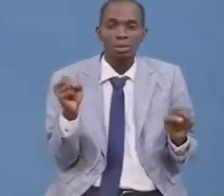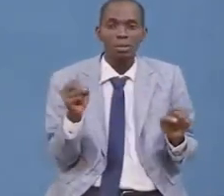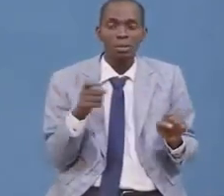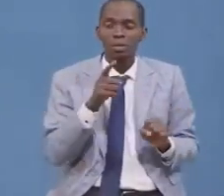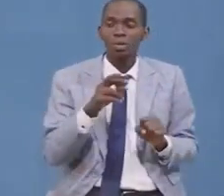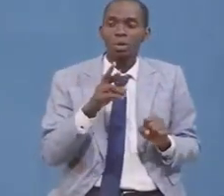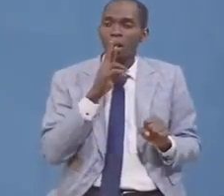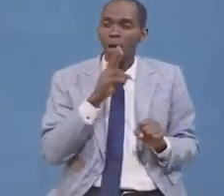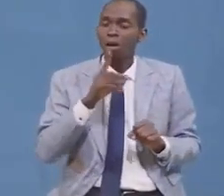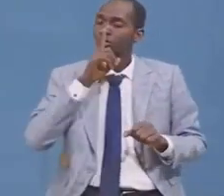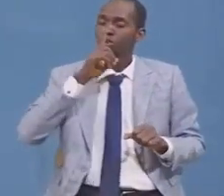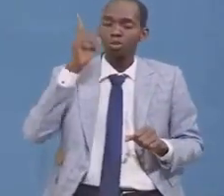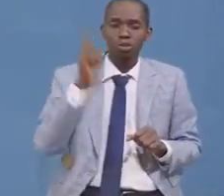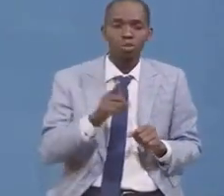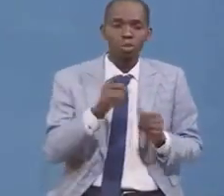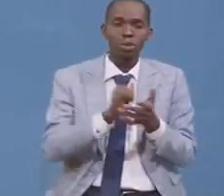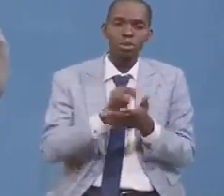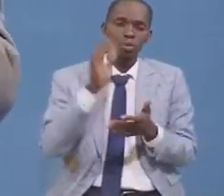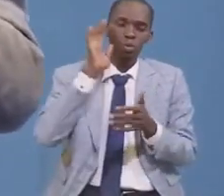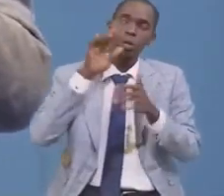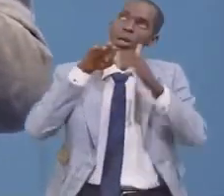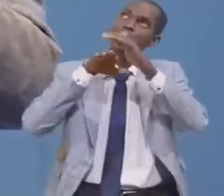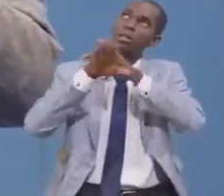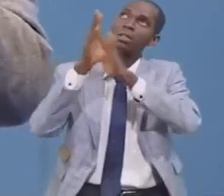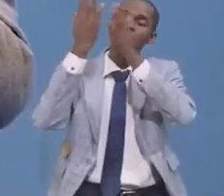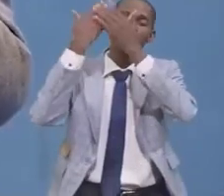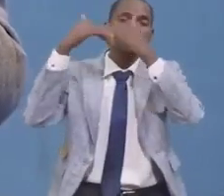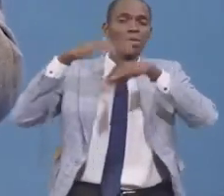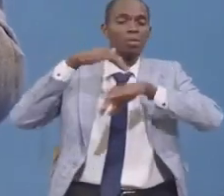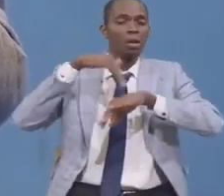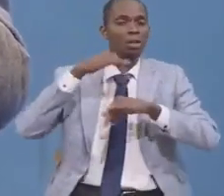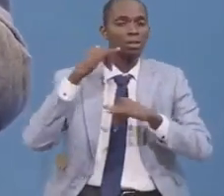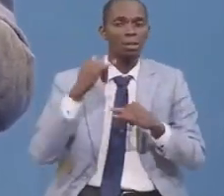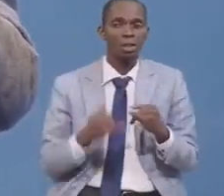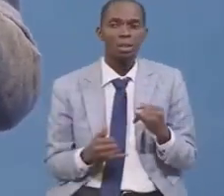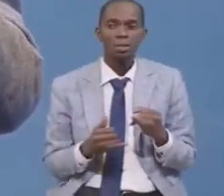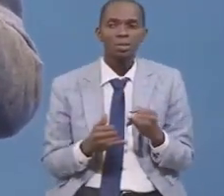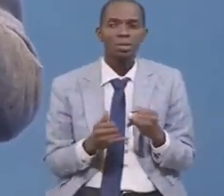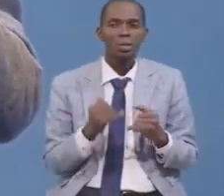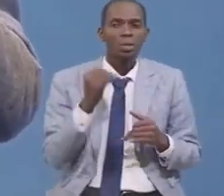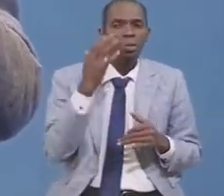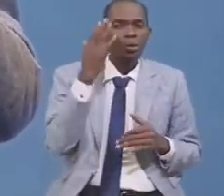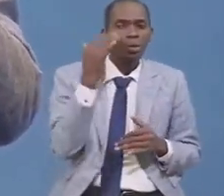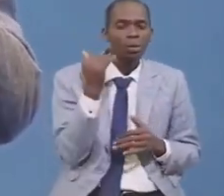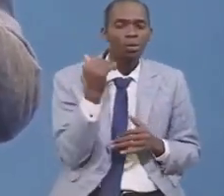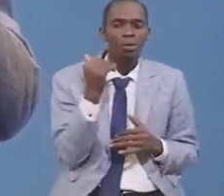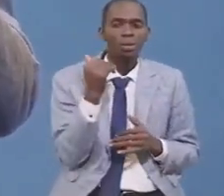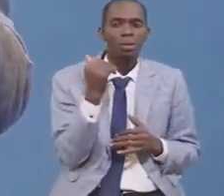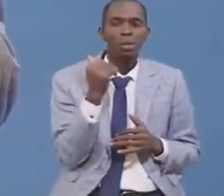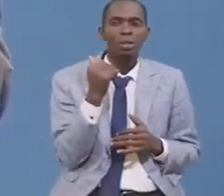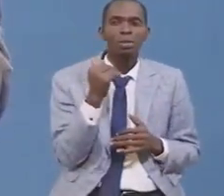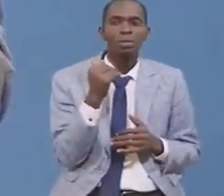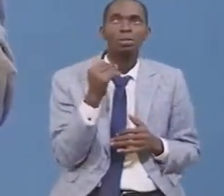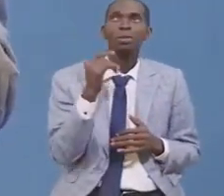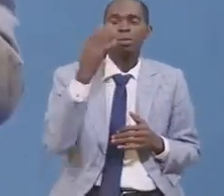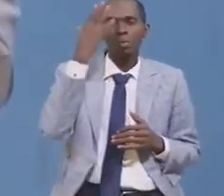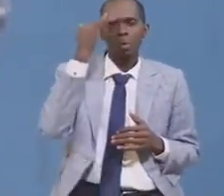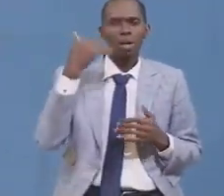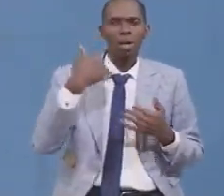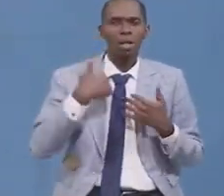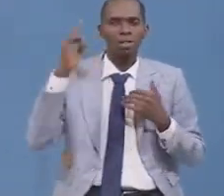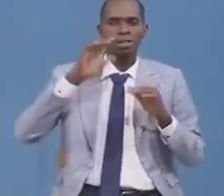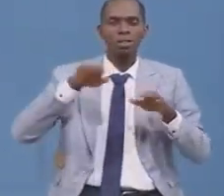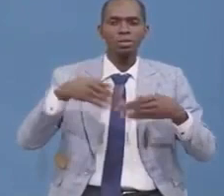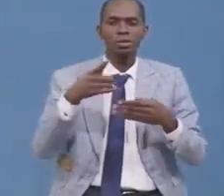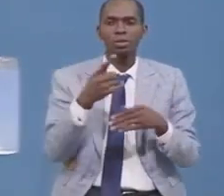sure that you are going to heaven. మీరు పరలోకానికి వెళ్తామనే నిశ్చయతలో ఉన్నారు. ఎందుకని? He giving you salvation. ఆయన మీకు